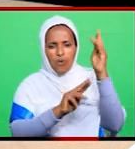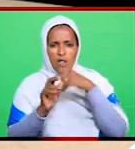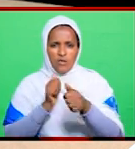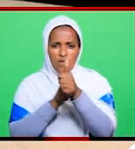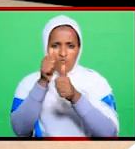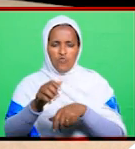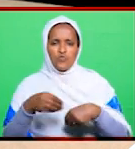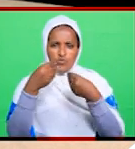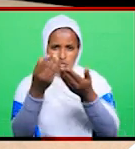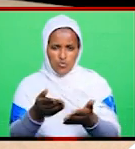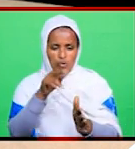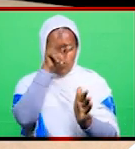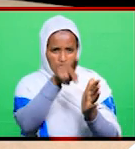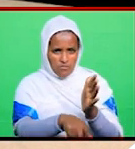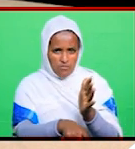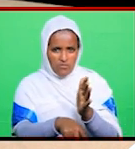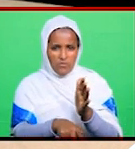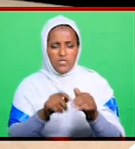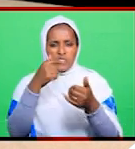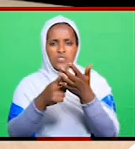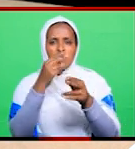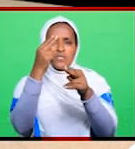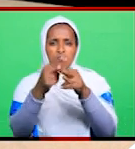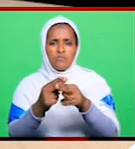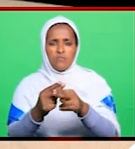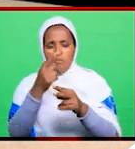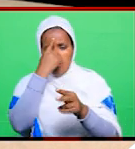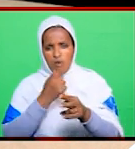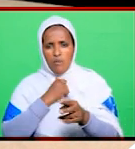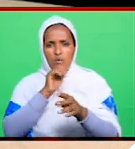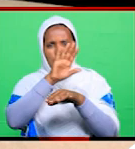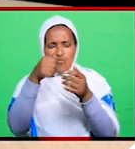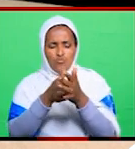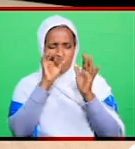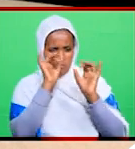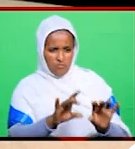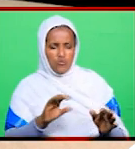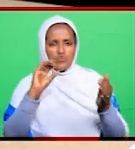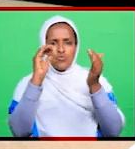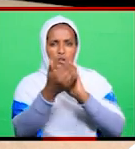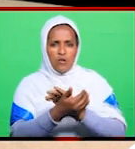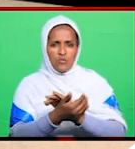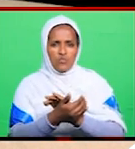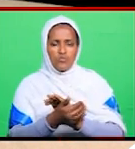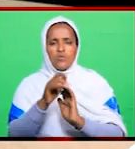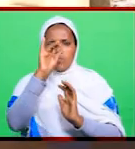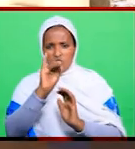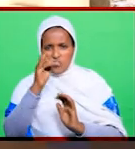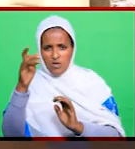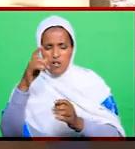ጊዜ ለመከራ አሳልፈው ይሰጧችኋል ይገሏችሁማል፣ ስለ ስሜም በአሕዛብ ሁሉ የተጠላችሁ